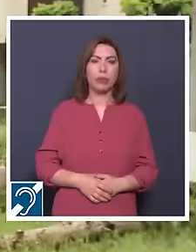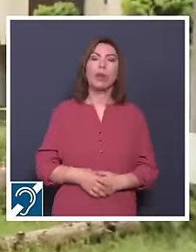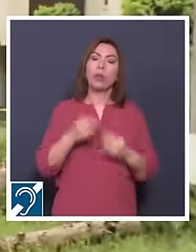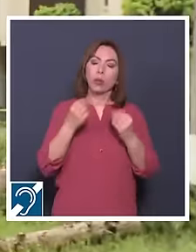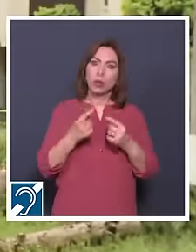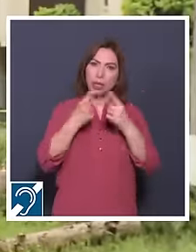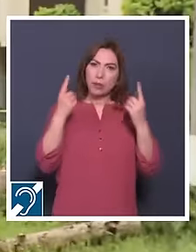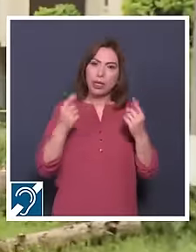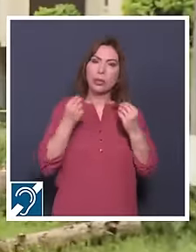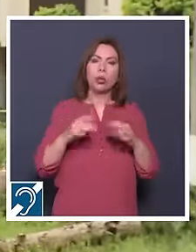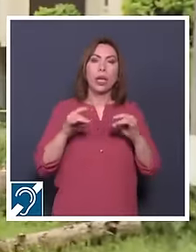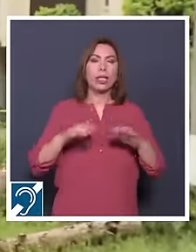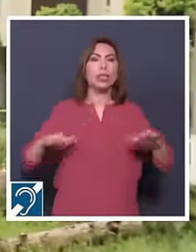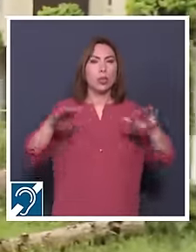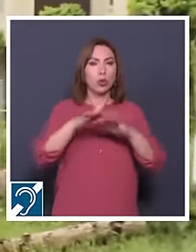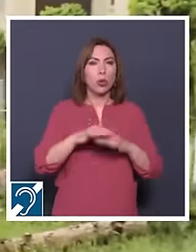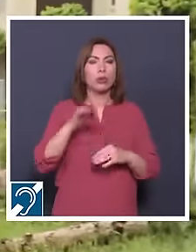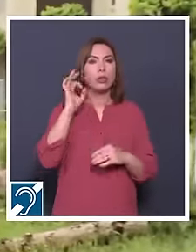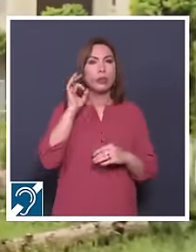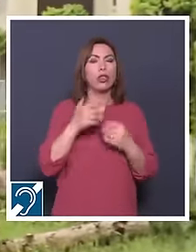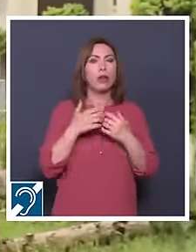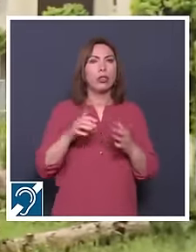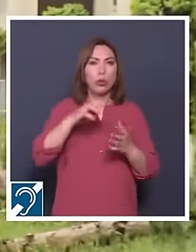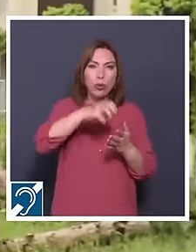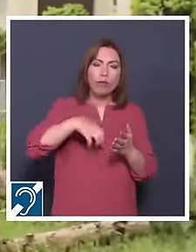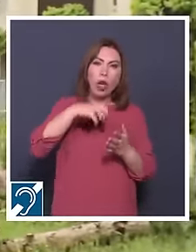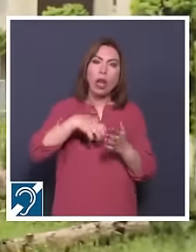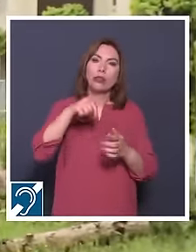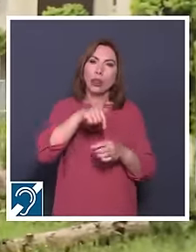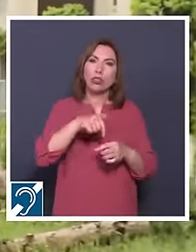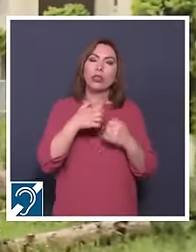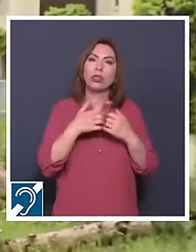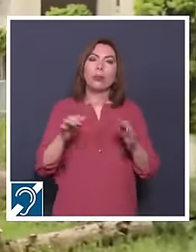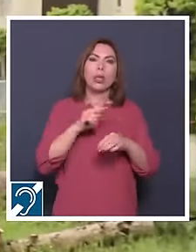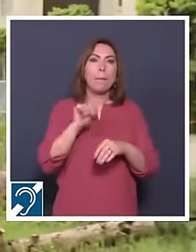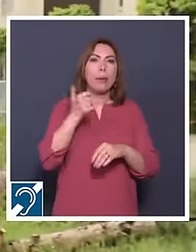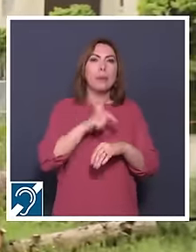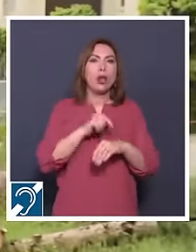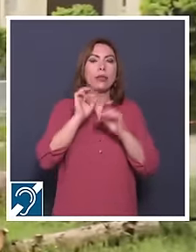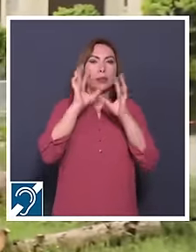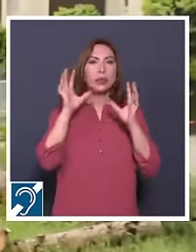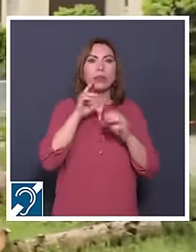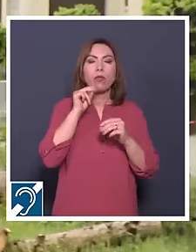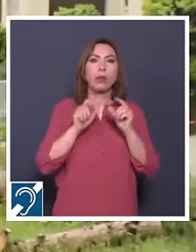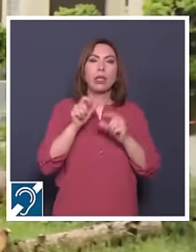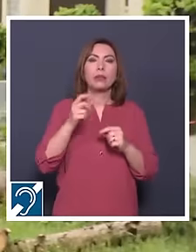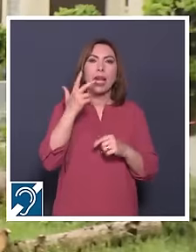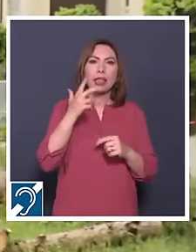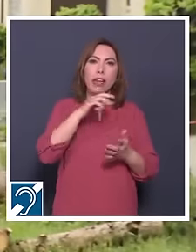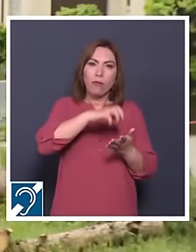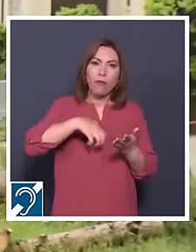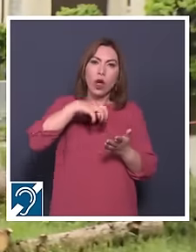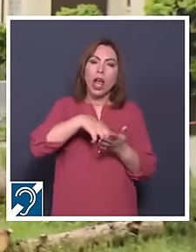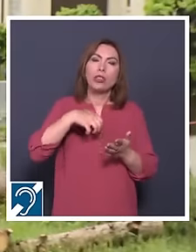Bună dimineața, Daniel, bun găsit tuturor. Specialiștii au început forajele aici încă de la primele ore ale dimineții. Vorbim despre trei